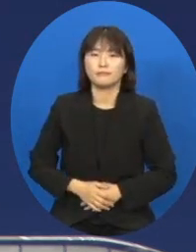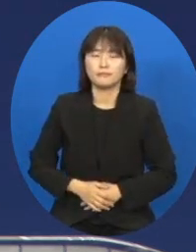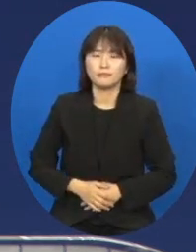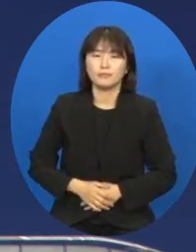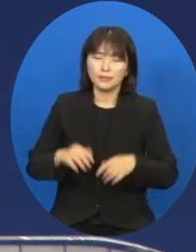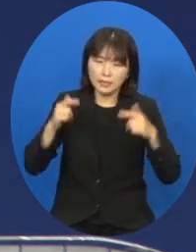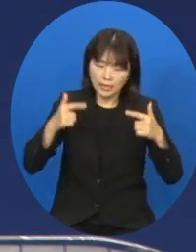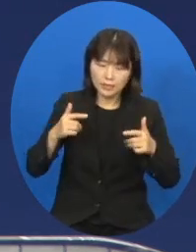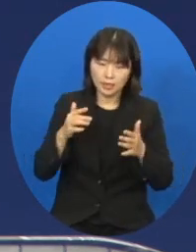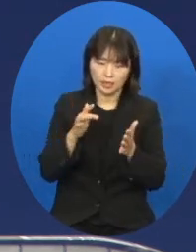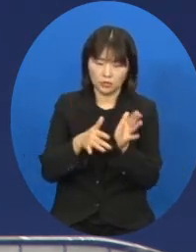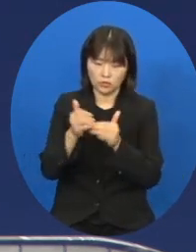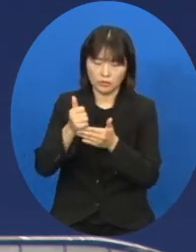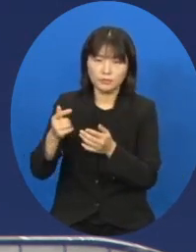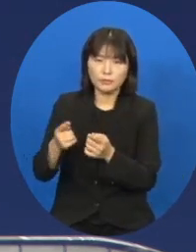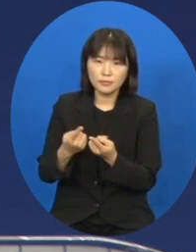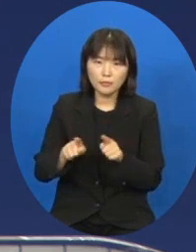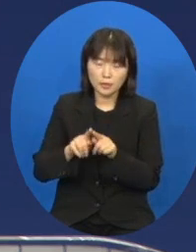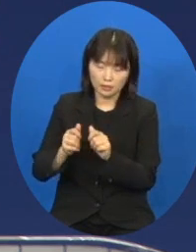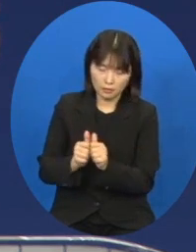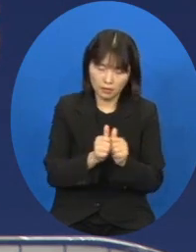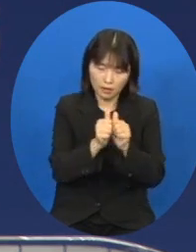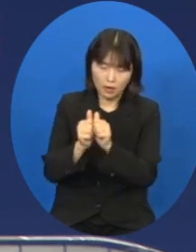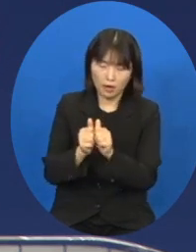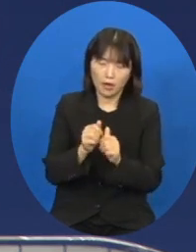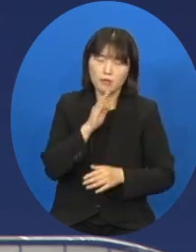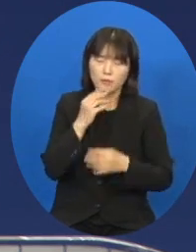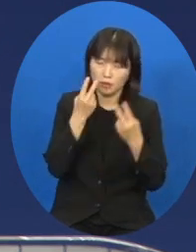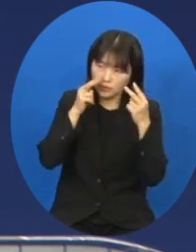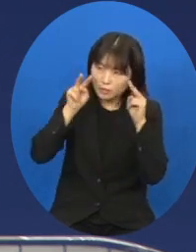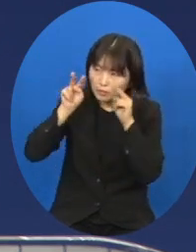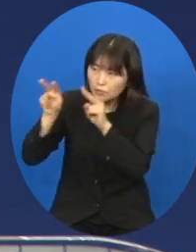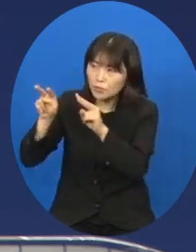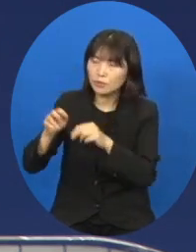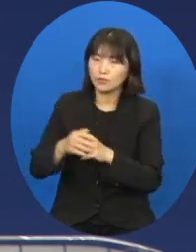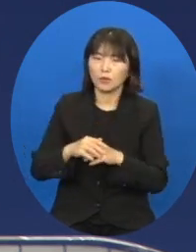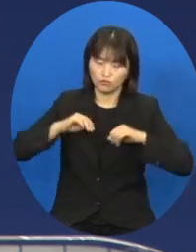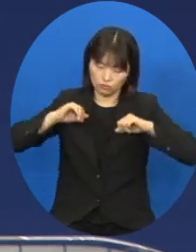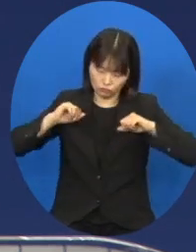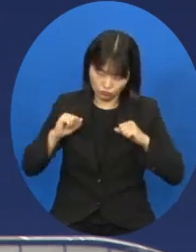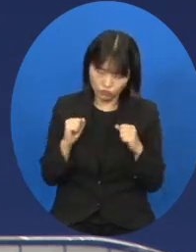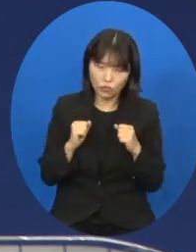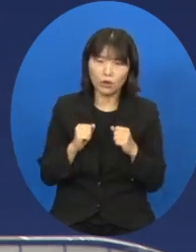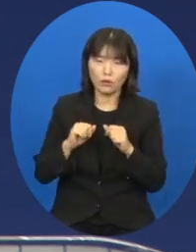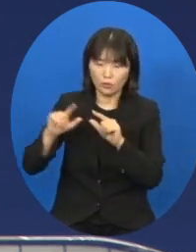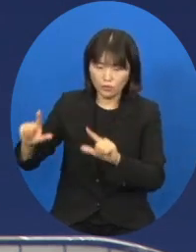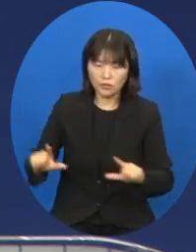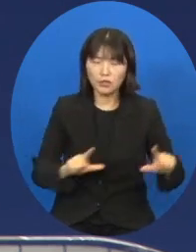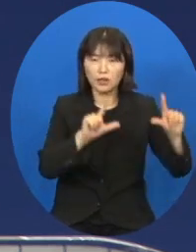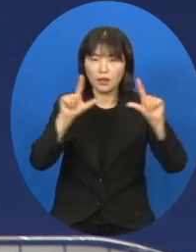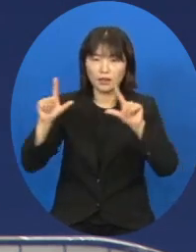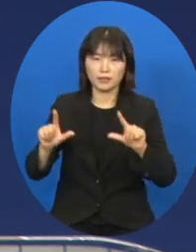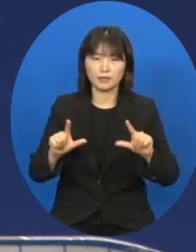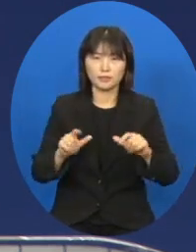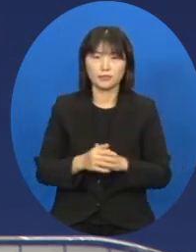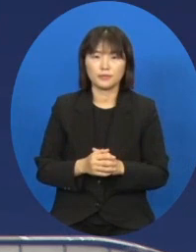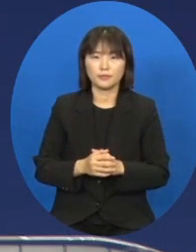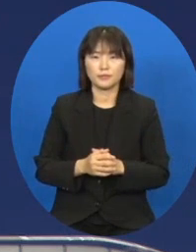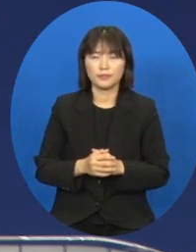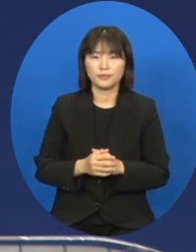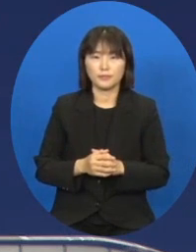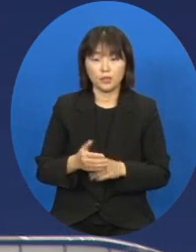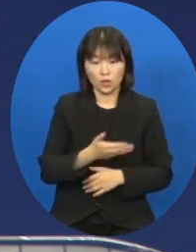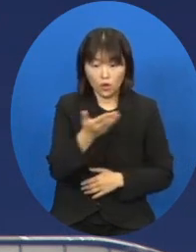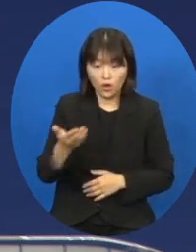언제나 예수님 함께 하심을 정말 바라보면서 순종하며 살겠습니다. 여러분,